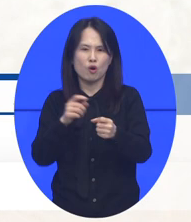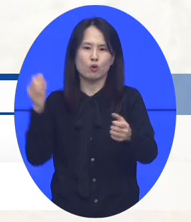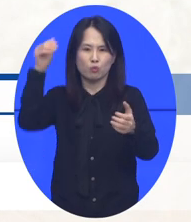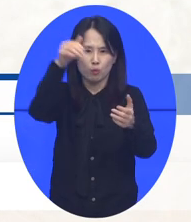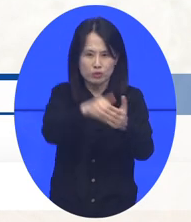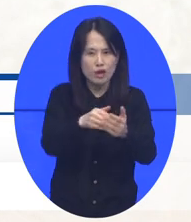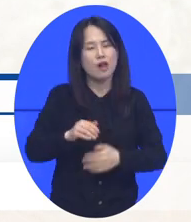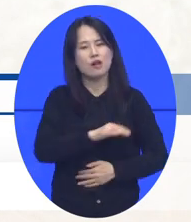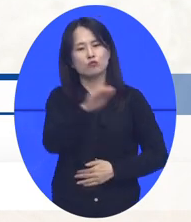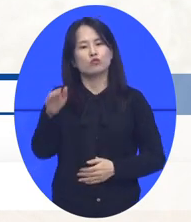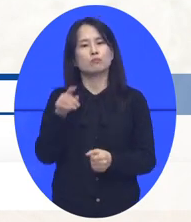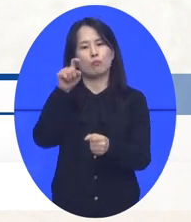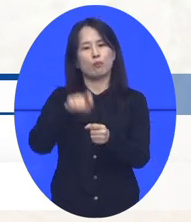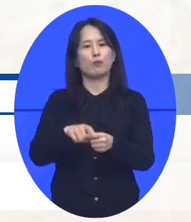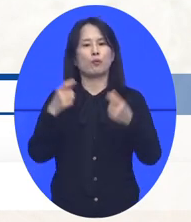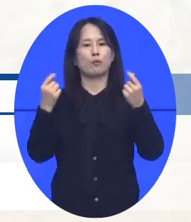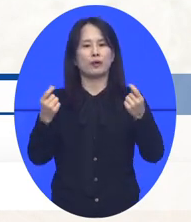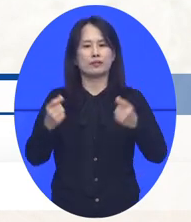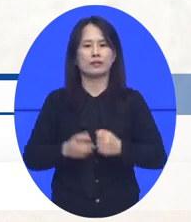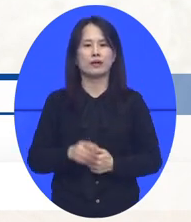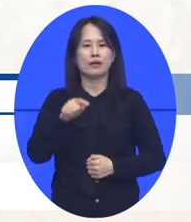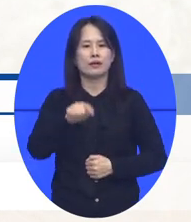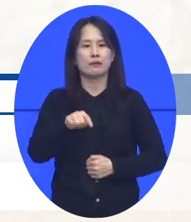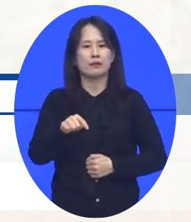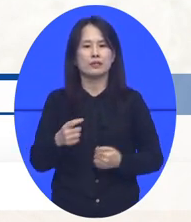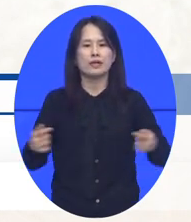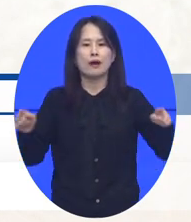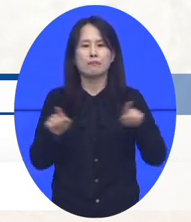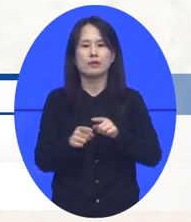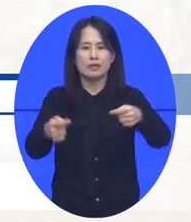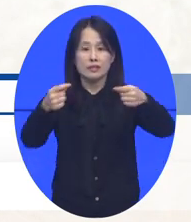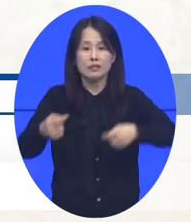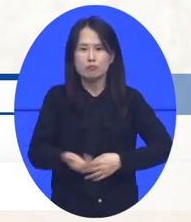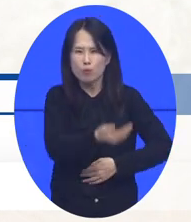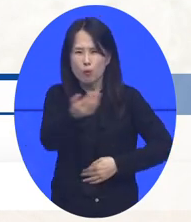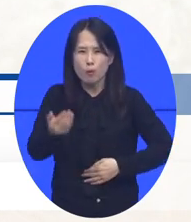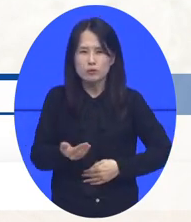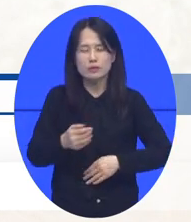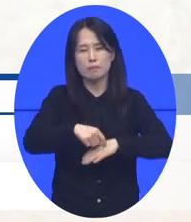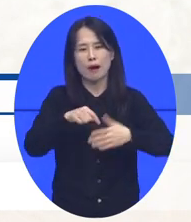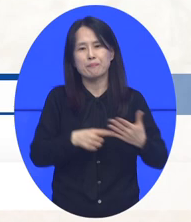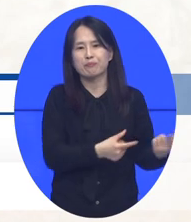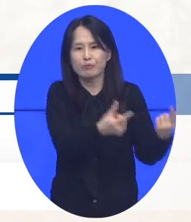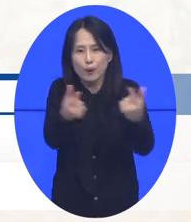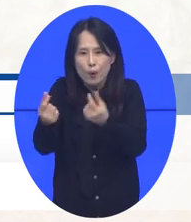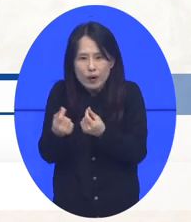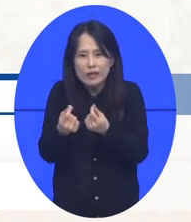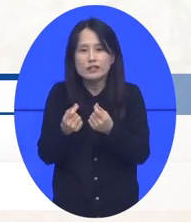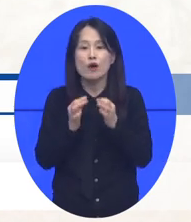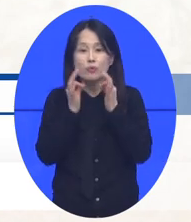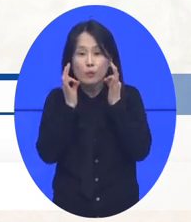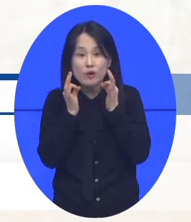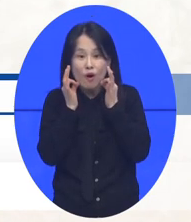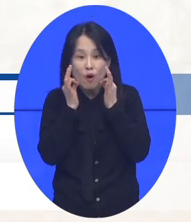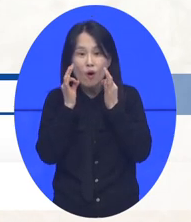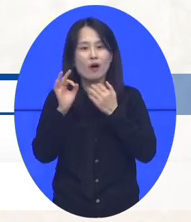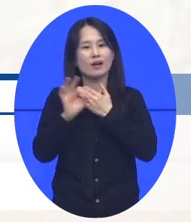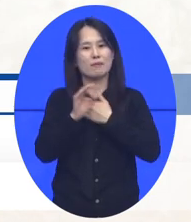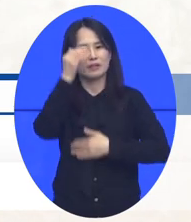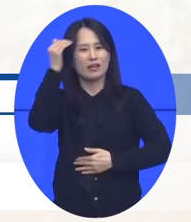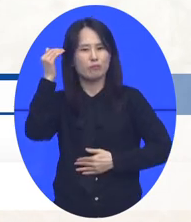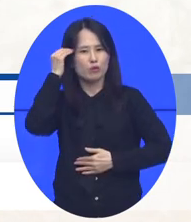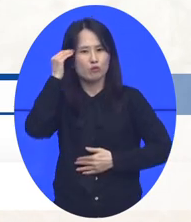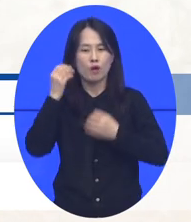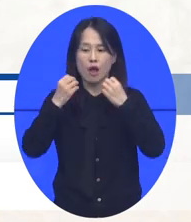목표 아닌가 이렇게 생각하고 있습니다. 여기 계신 모든 분들이 또 한마음 한뜻으로 또 이렇게 해주신다고 하면은